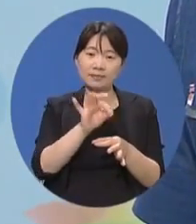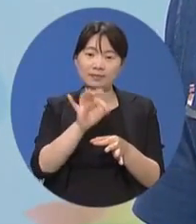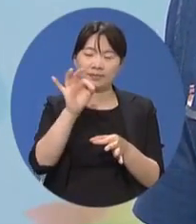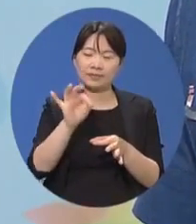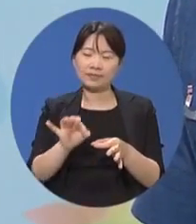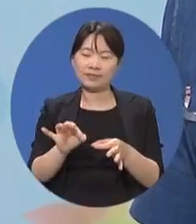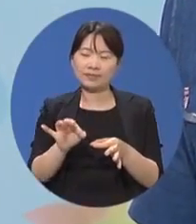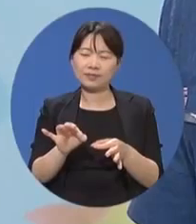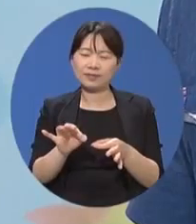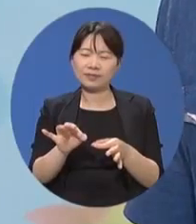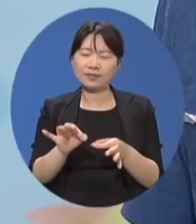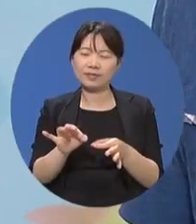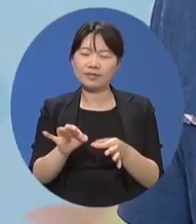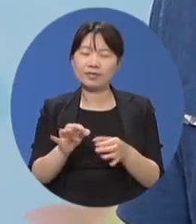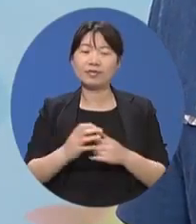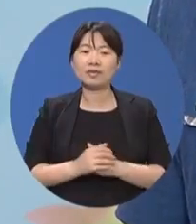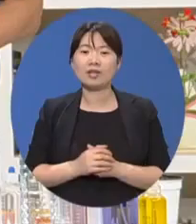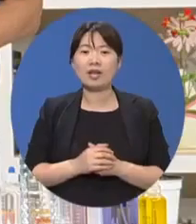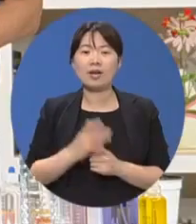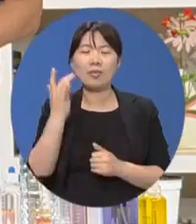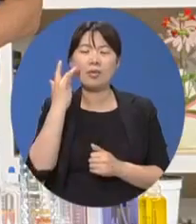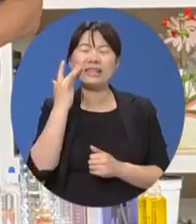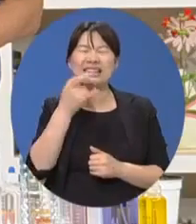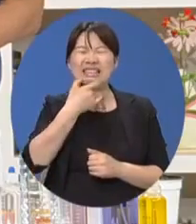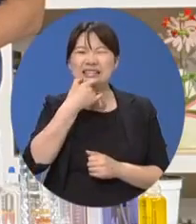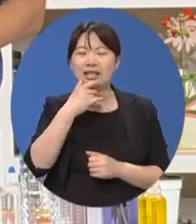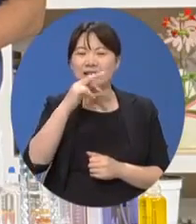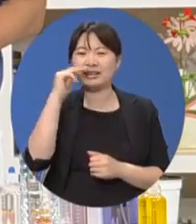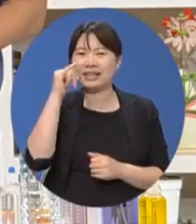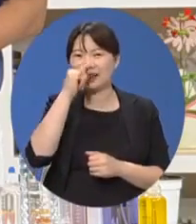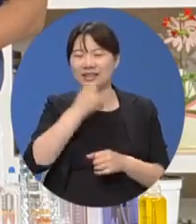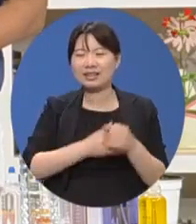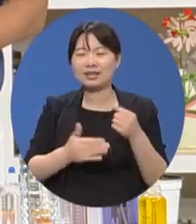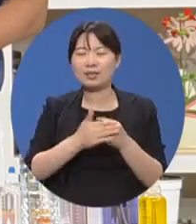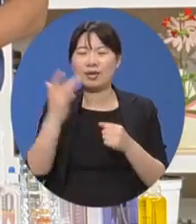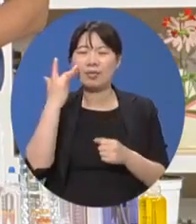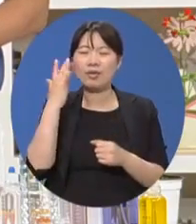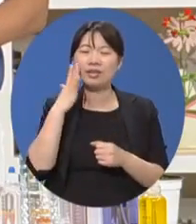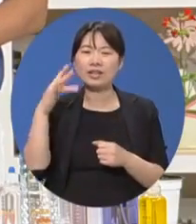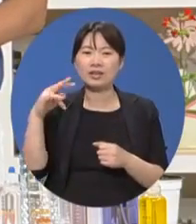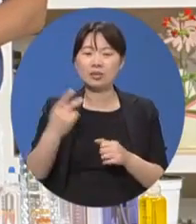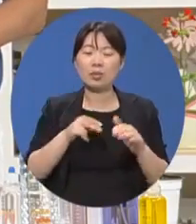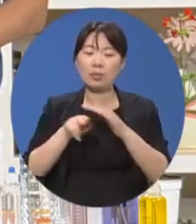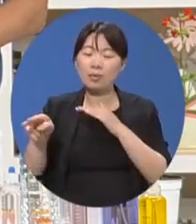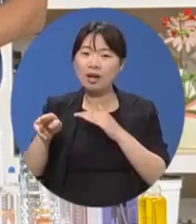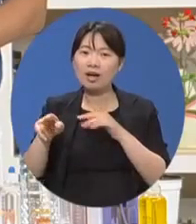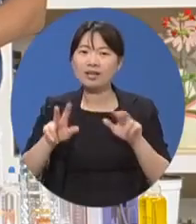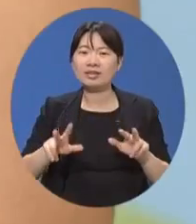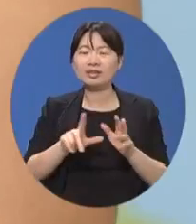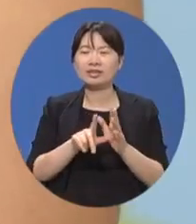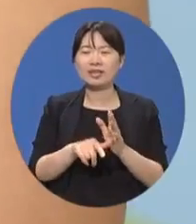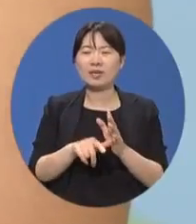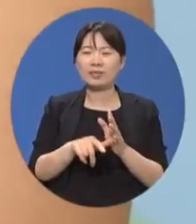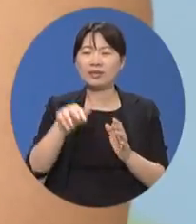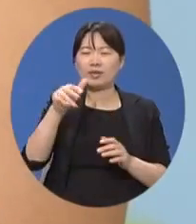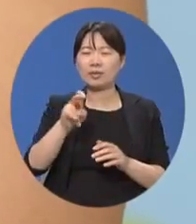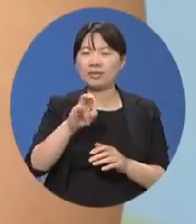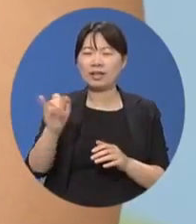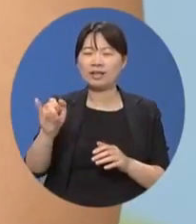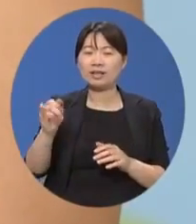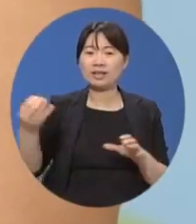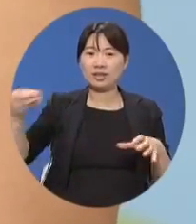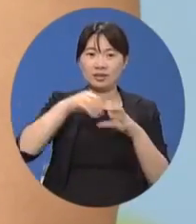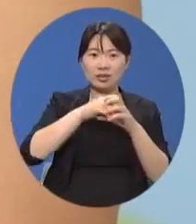라 이렇게 뚫어 주시면 무기가 시간이 한 그 때문에 외에도 깊이 하지만 요때 초파리 들이 또 안에